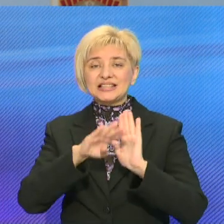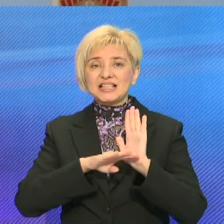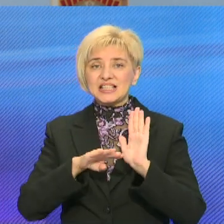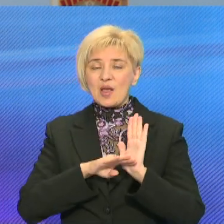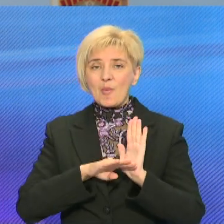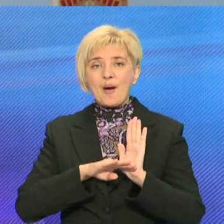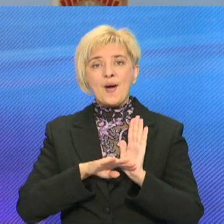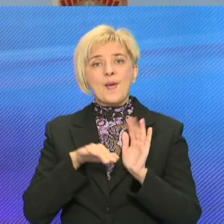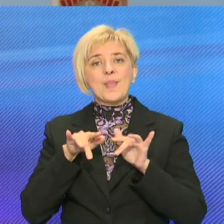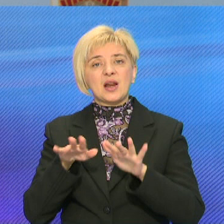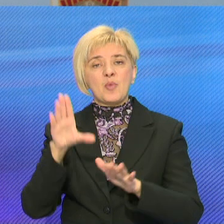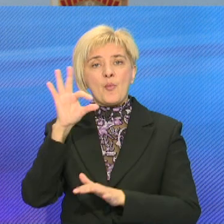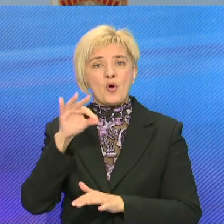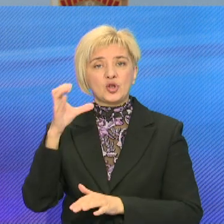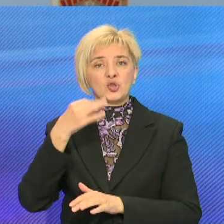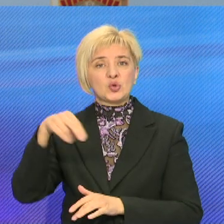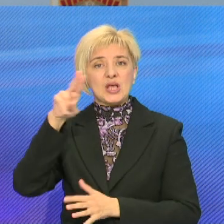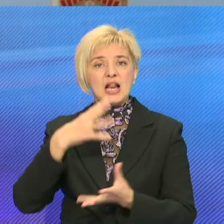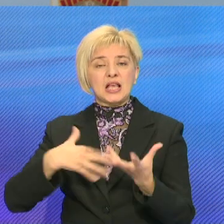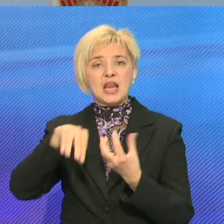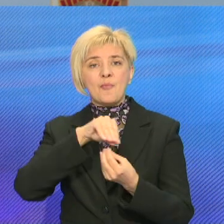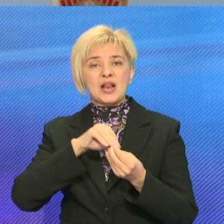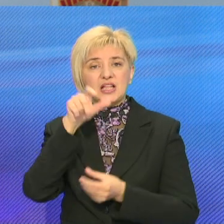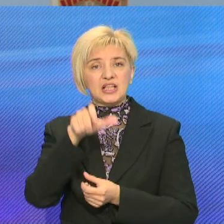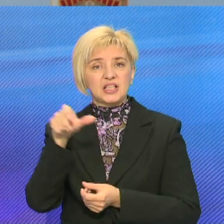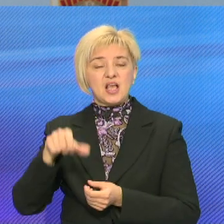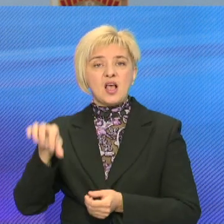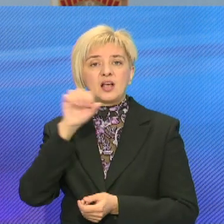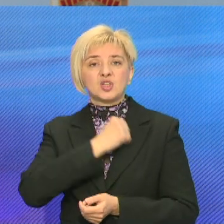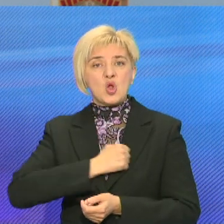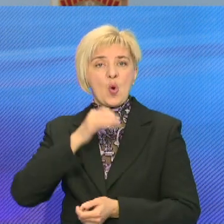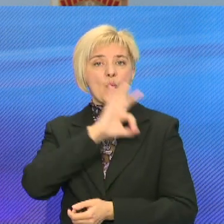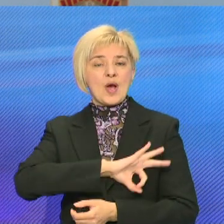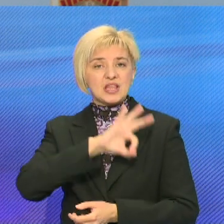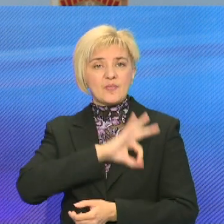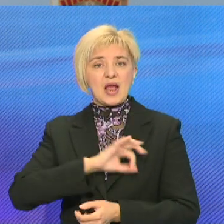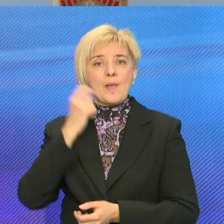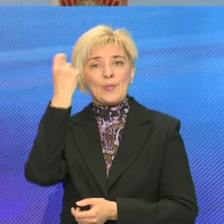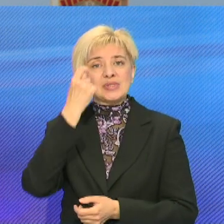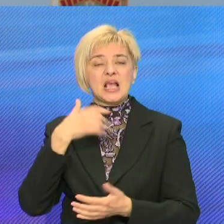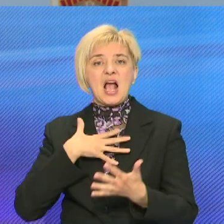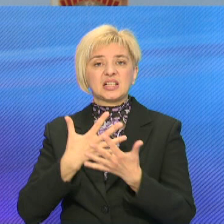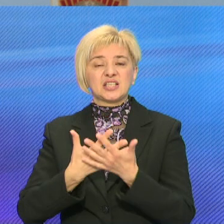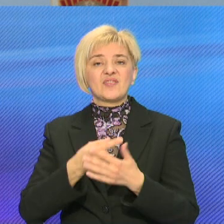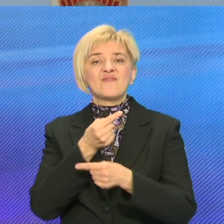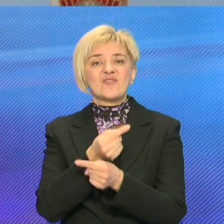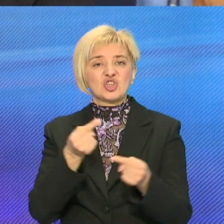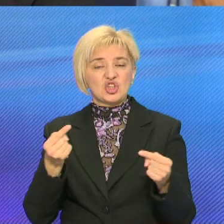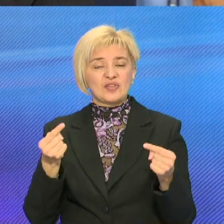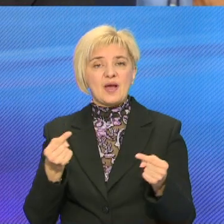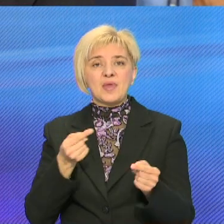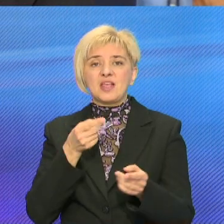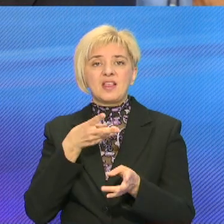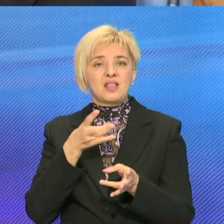социальной реабилитации лиц, злоупотребляющих психоактивными веществами, в действительности практически не реализовывается.